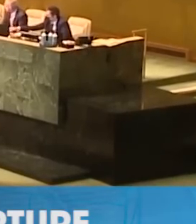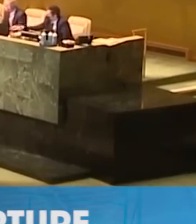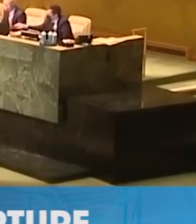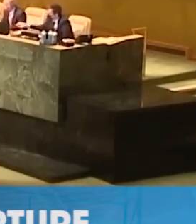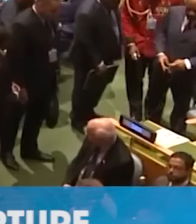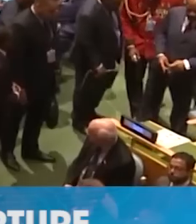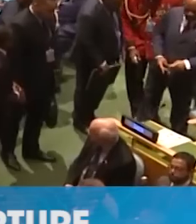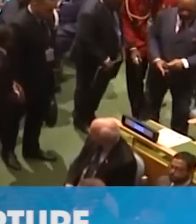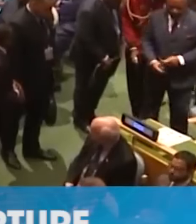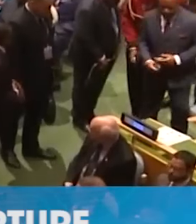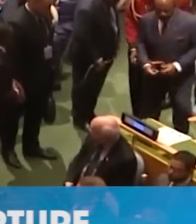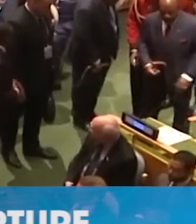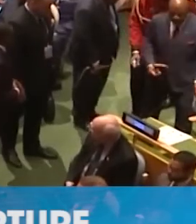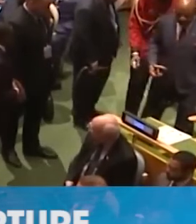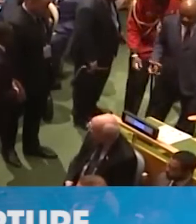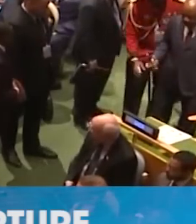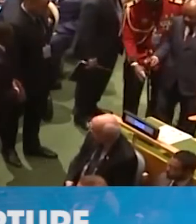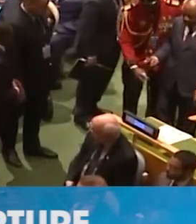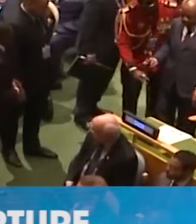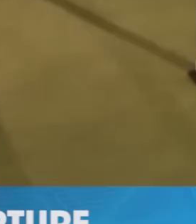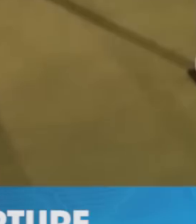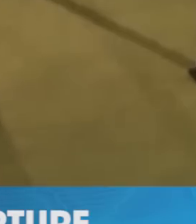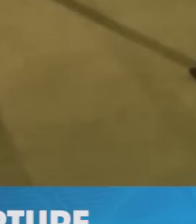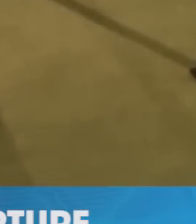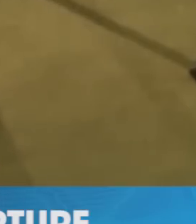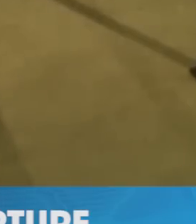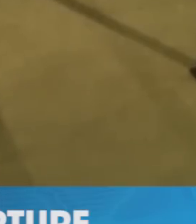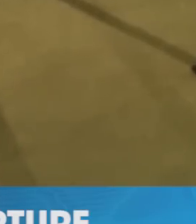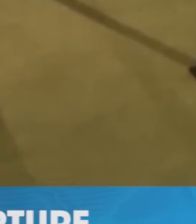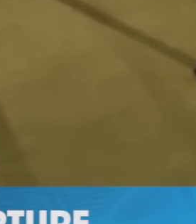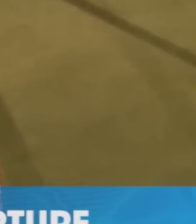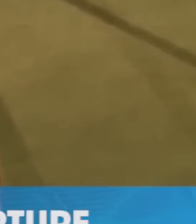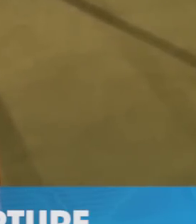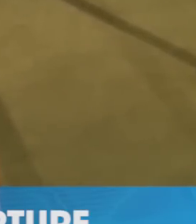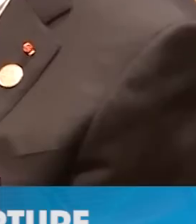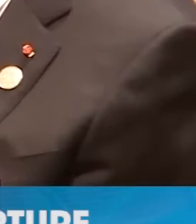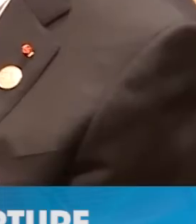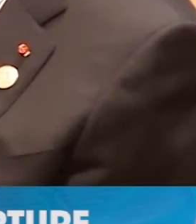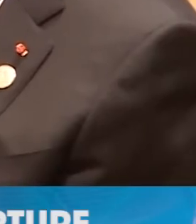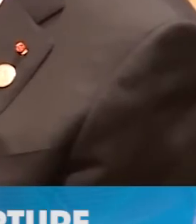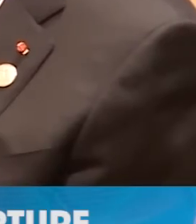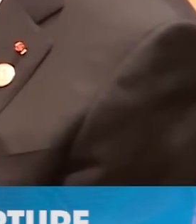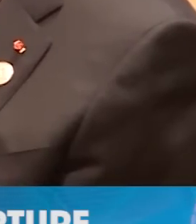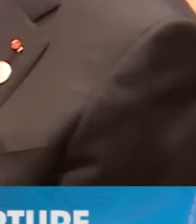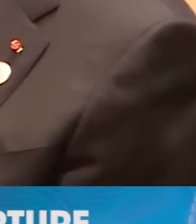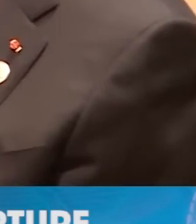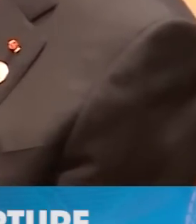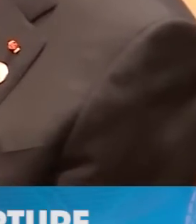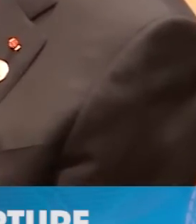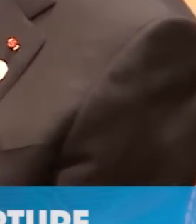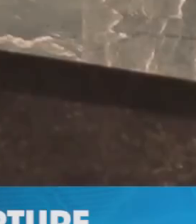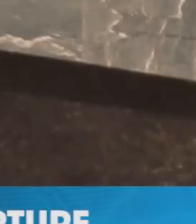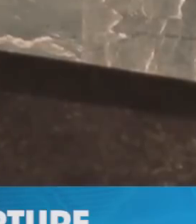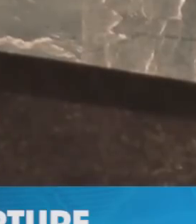Ouattara, est aujourd'hui à la tribune. Devant ses homologues du reste du monde, le chef de l'État ivoirien, Alassane Ouattara, prend